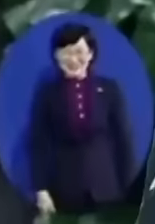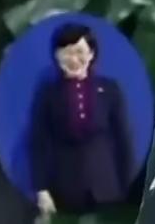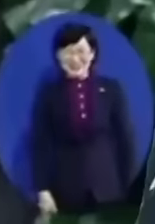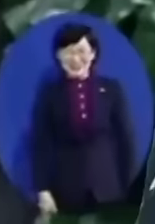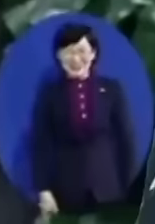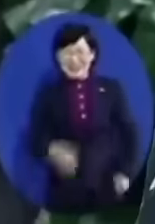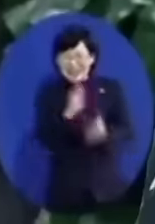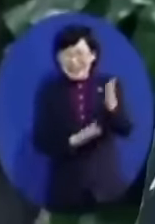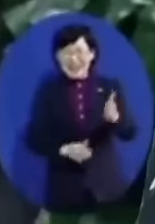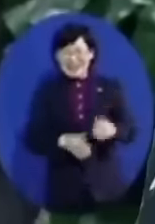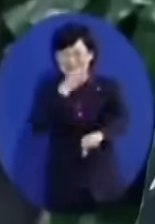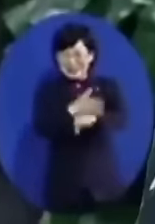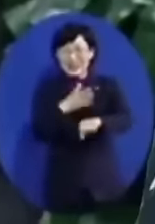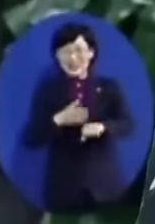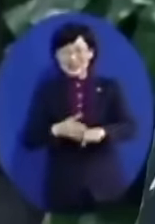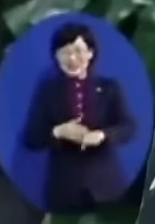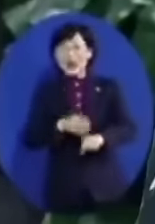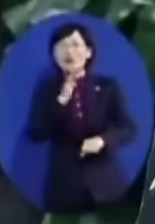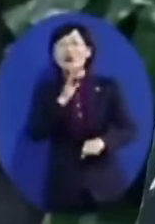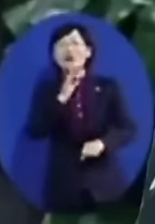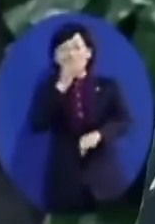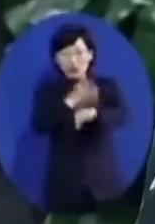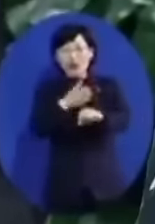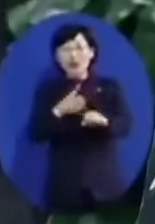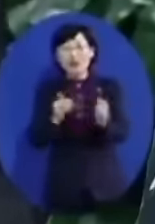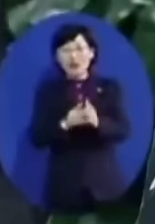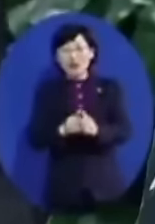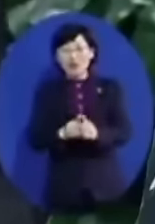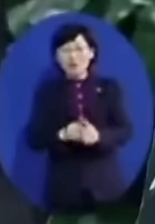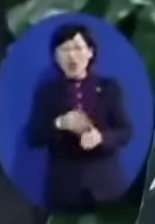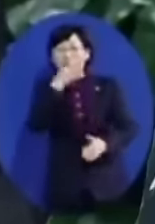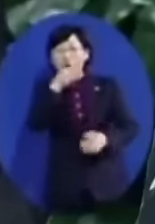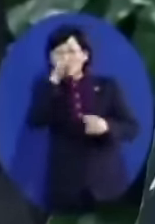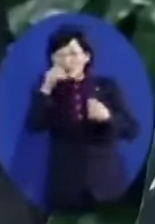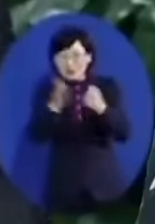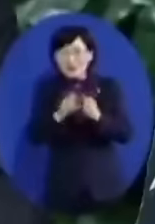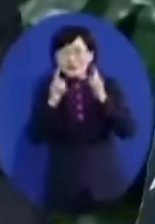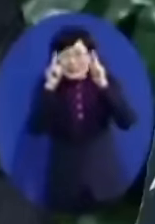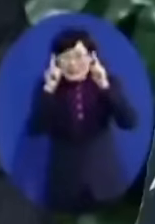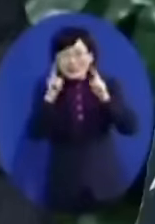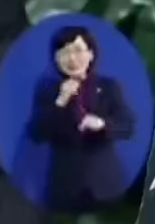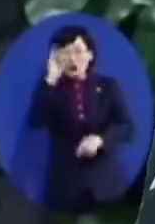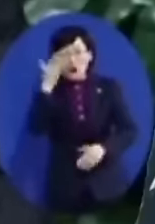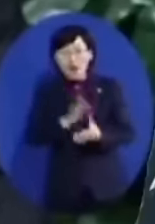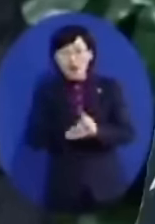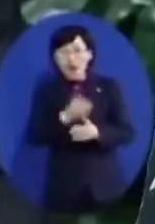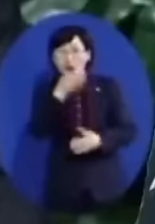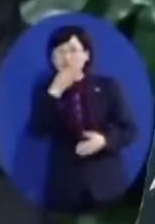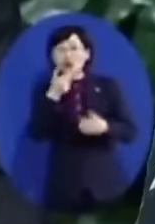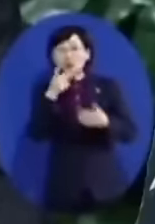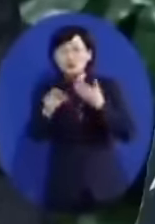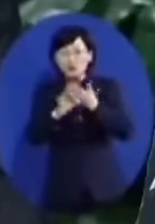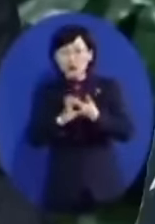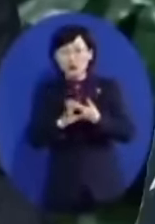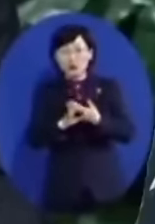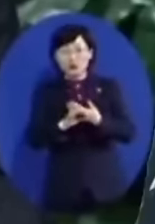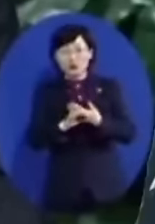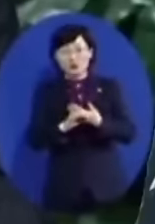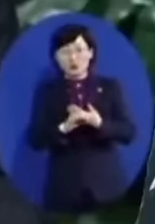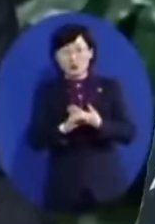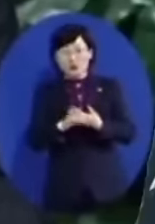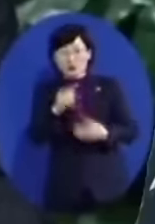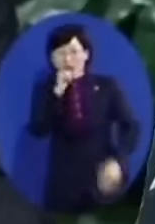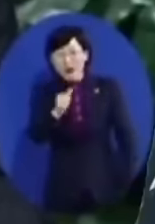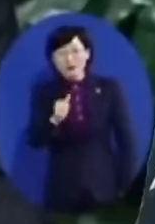아니 주님 그렇게 간단합니까? 간단하다. 욕심이 있으니까 스트레스에 걸리지, 욕심이 없으면